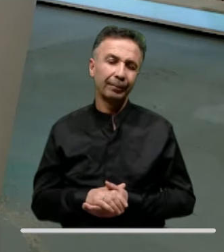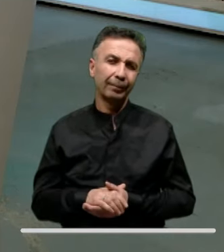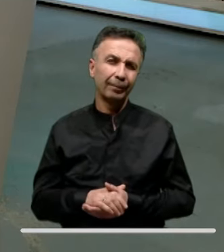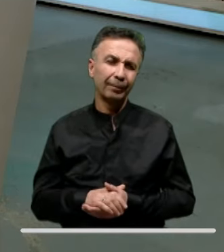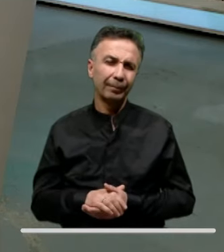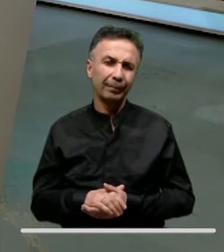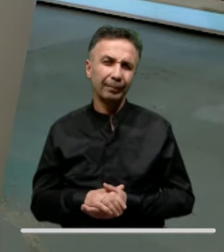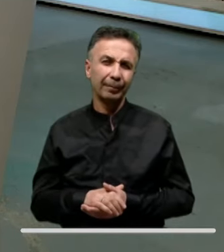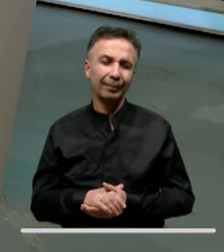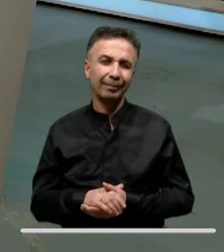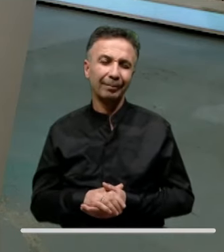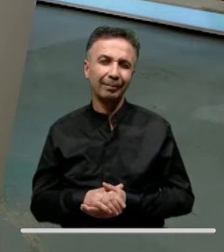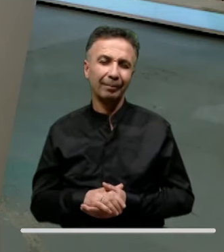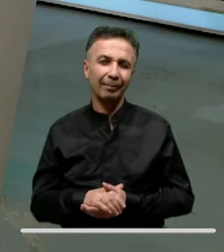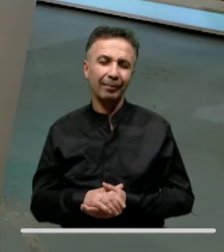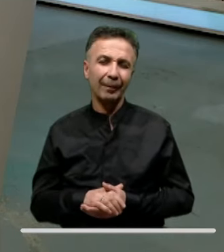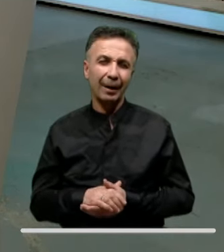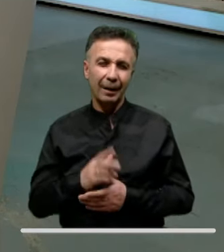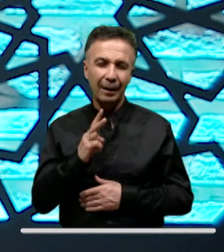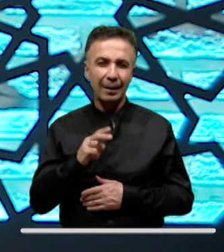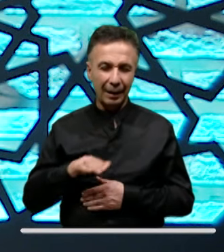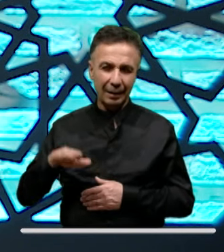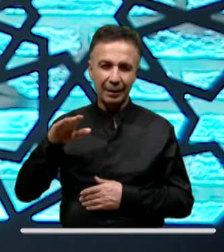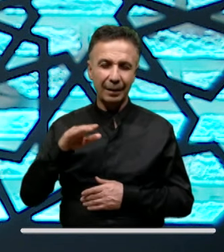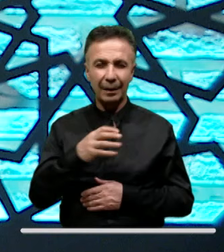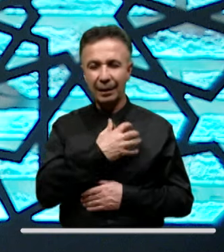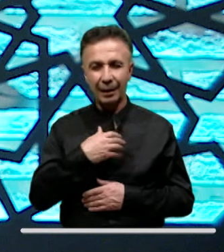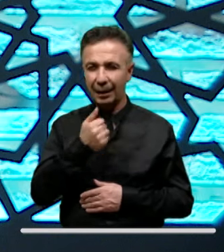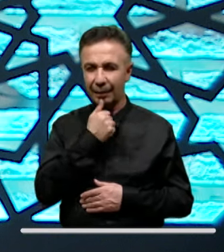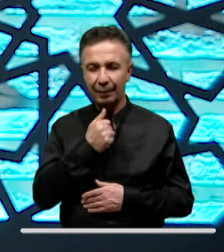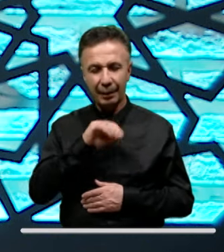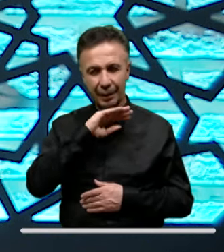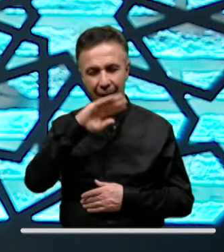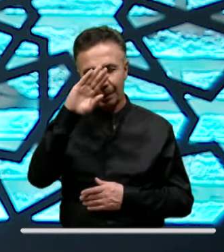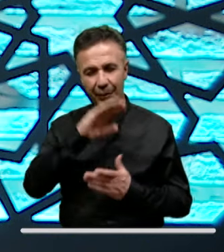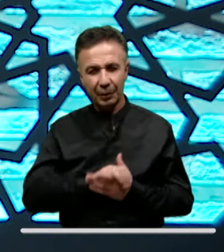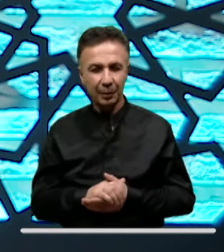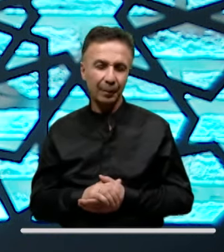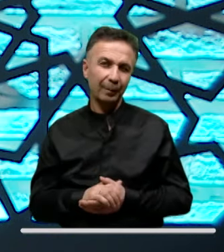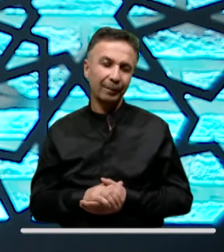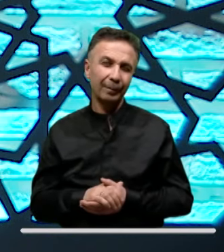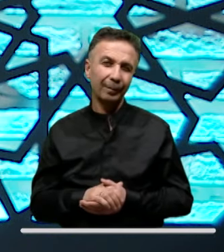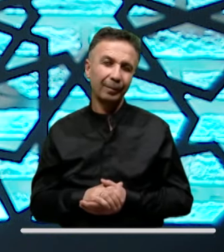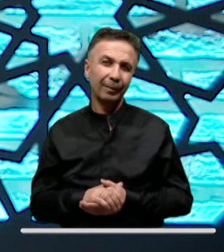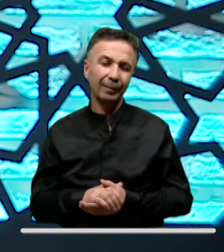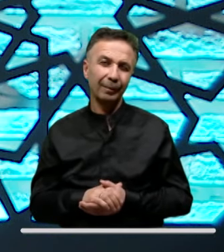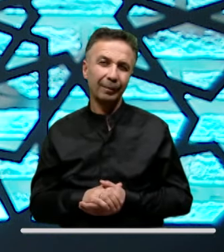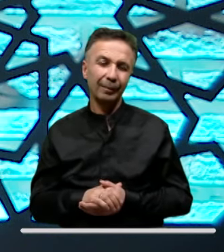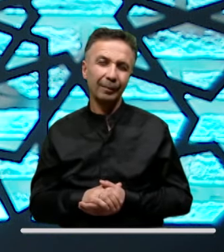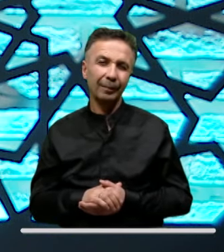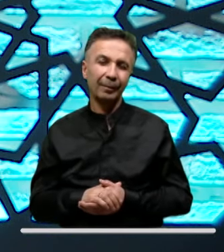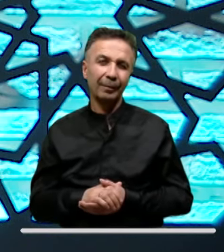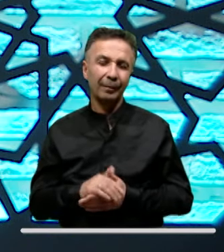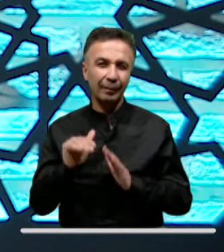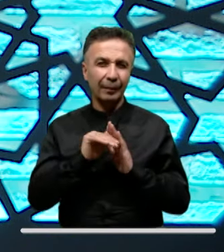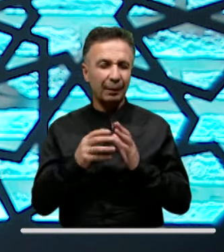Öncelikle Furkan hocam seni yetiştiren anne ve babanın ellerini öpüyorum. Allah sizden razı olsun. Sizden çok memnunum. Estağfurullah. Allah razı olsun. Programınız